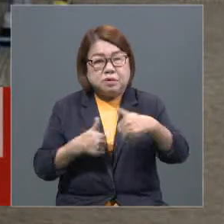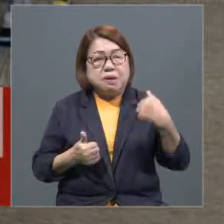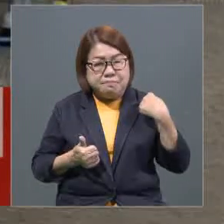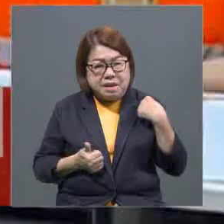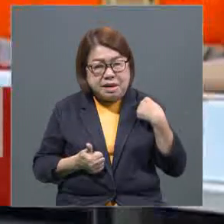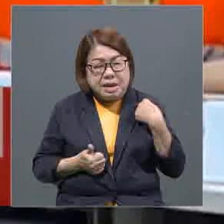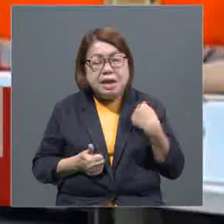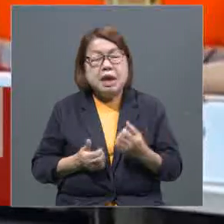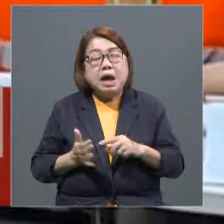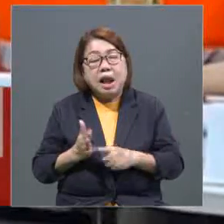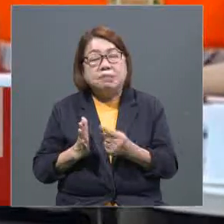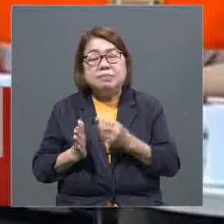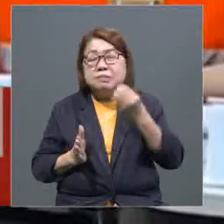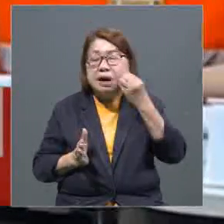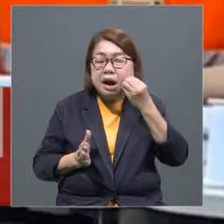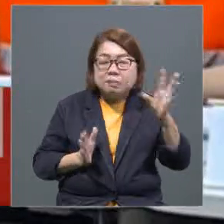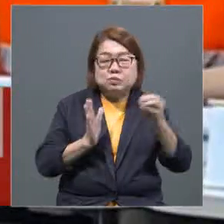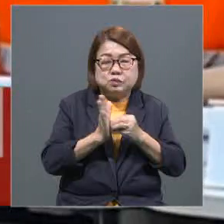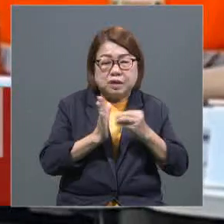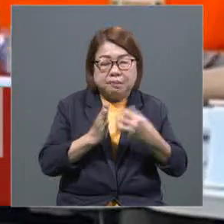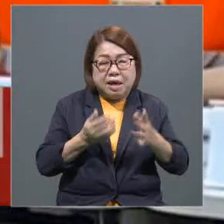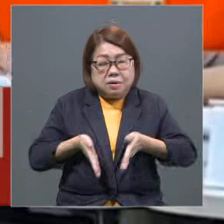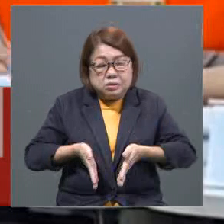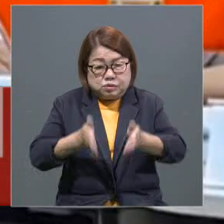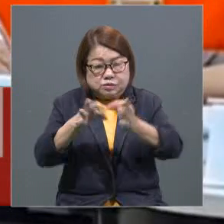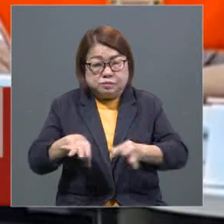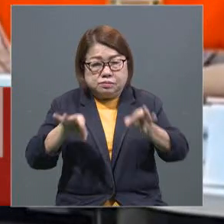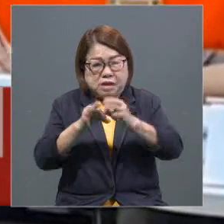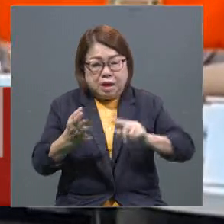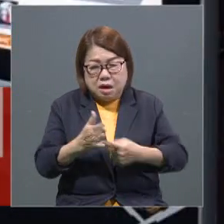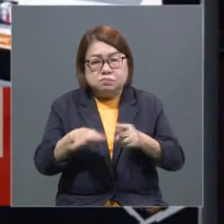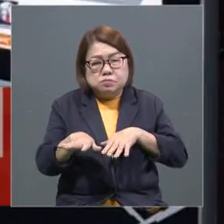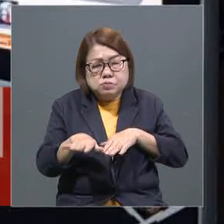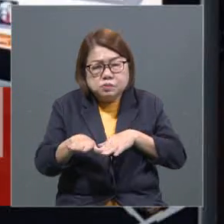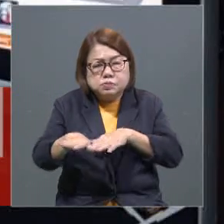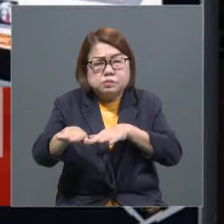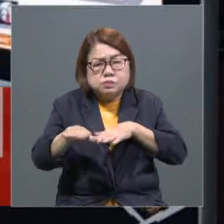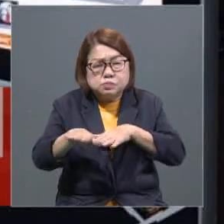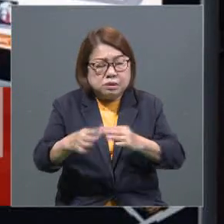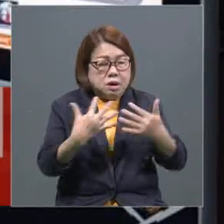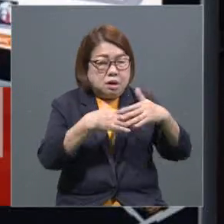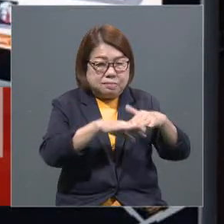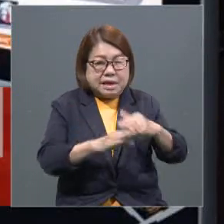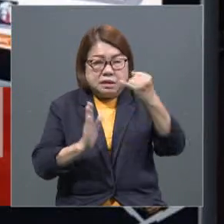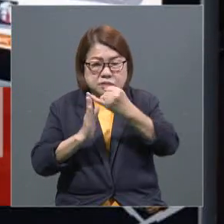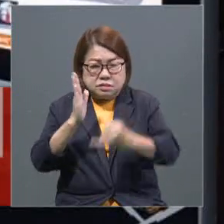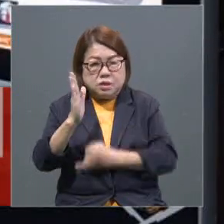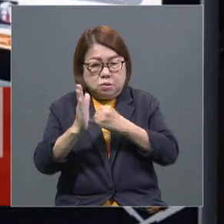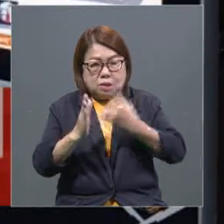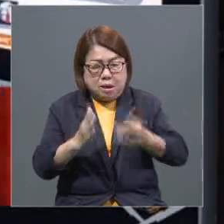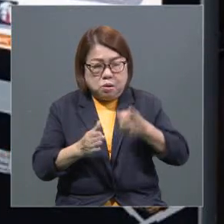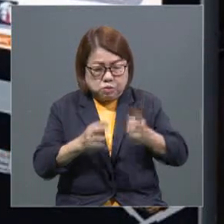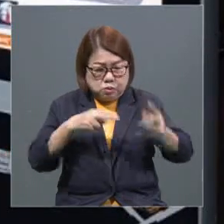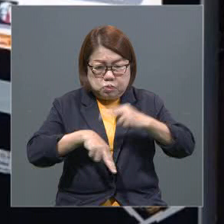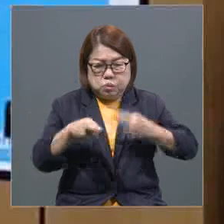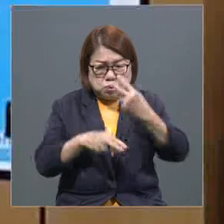ทางกลับแล้วนะฮะเพราะฉะนั้นเส้นทางสายหลักบางสายเนี่ยการจราจรเริ่มจะหนาแน่นจึงได้ประสานไปที่จังหวัดต่างๆครับให้คุมเข้มในการ